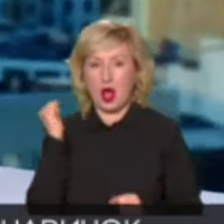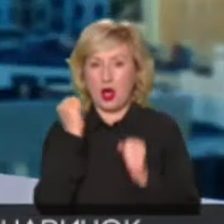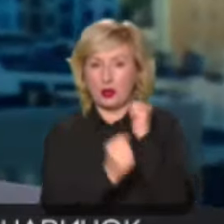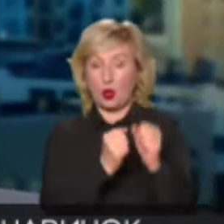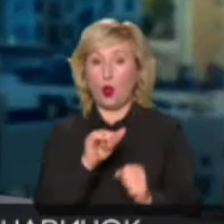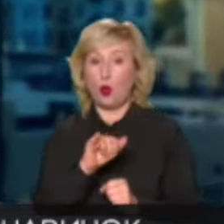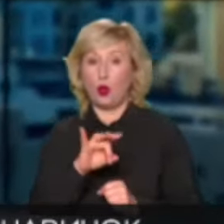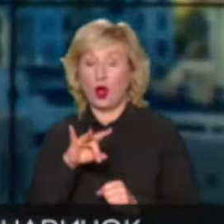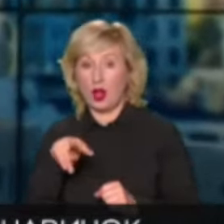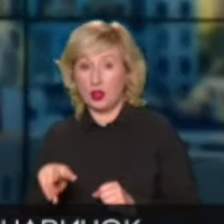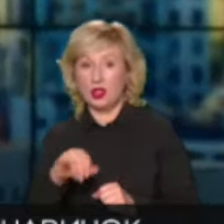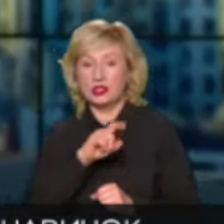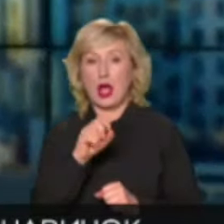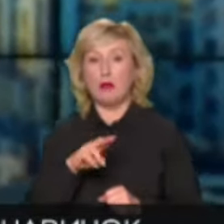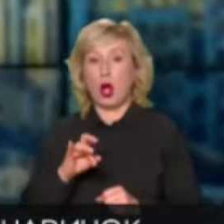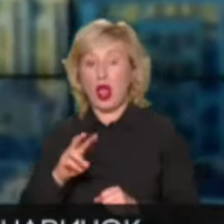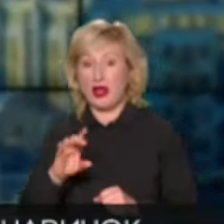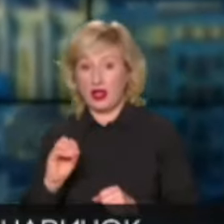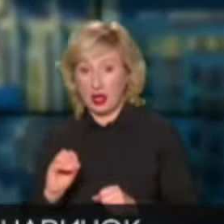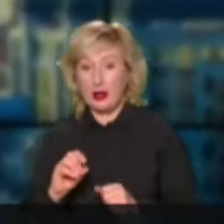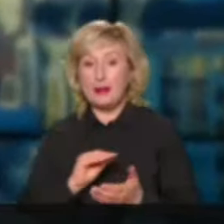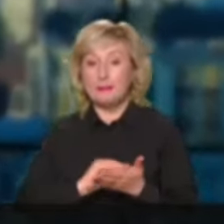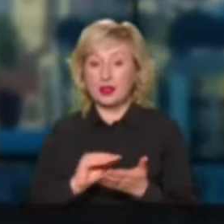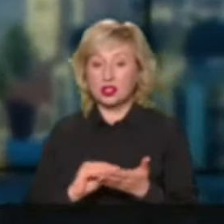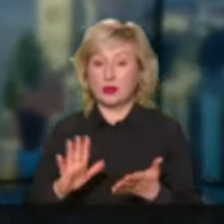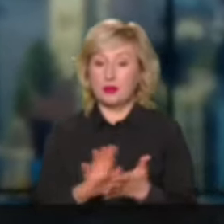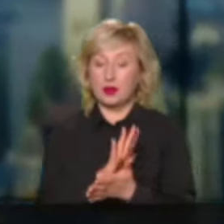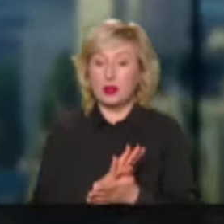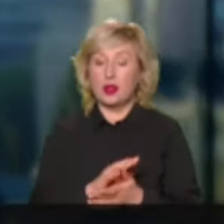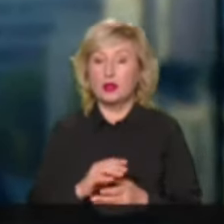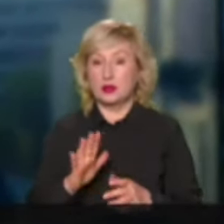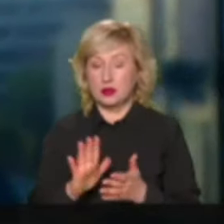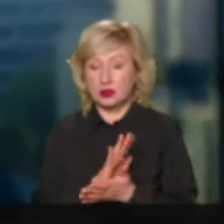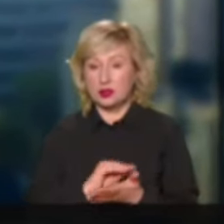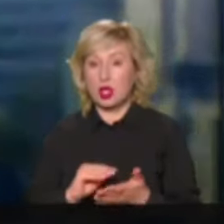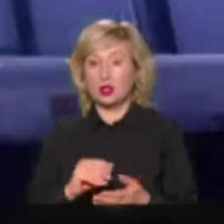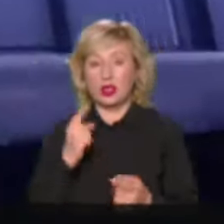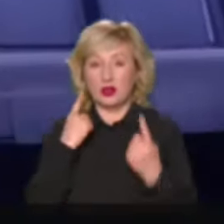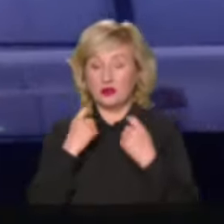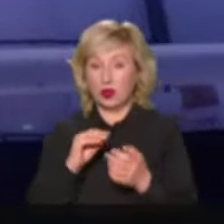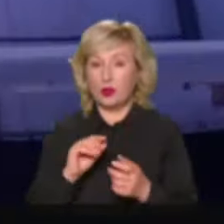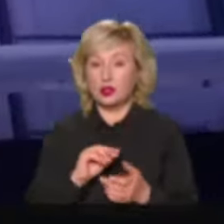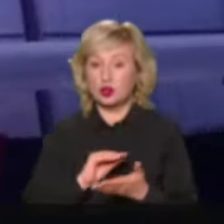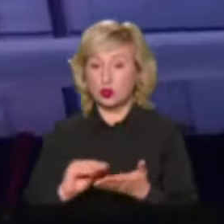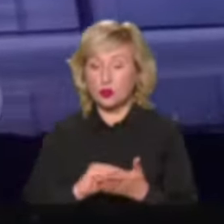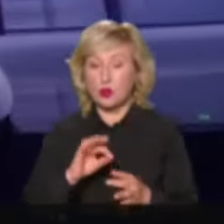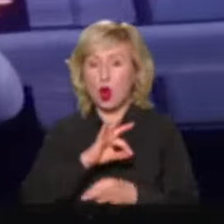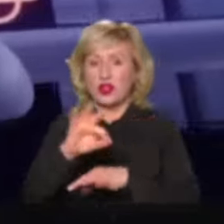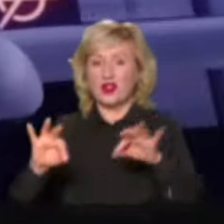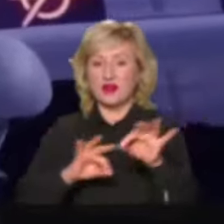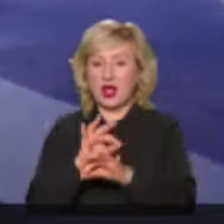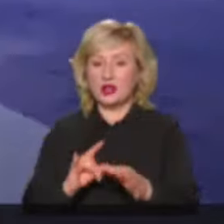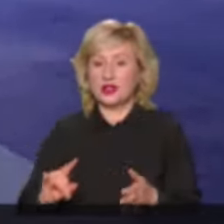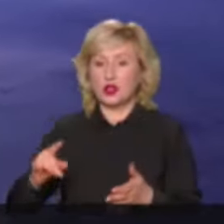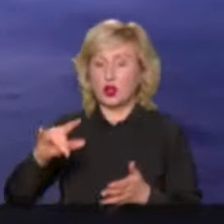та Заполяр'я. Пише про це видання Більд. І за даними журналістів, модифікації деяких дронів дають їм змогу